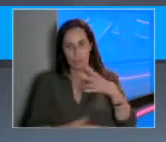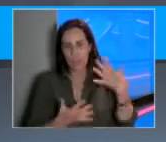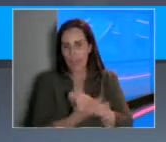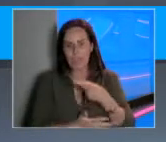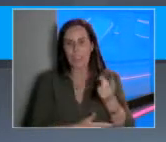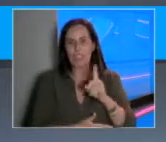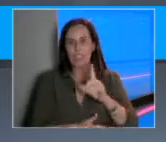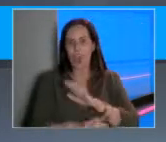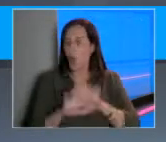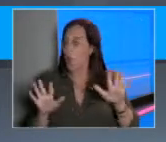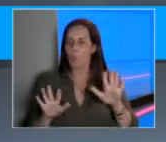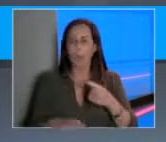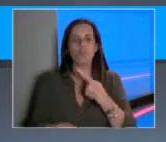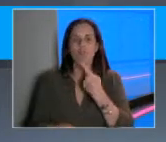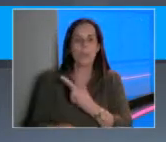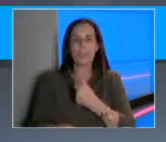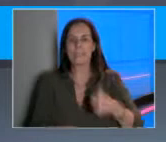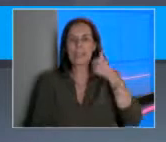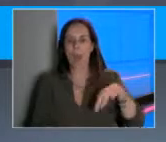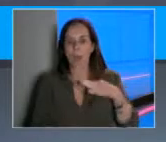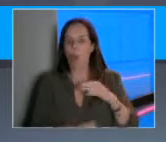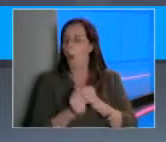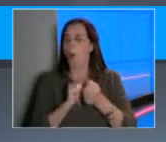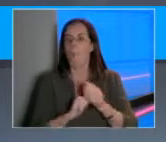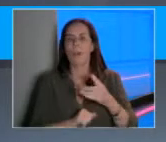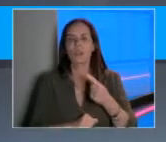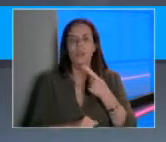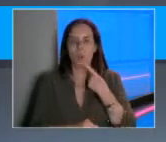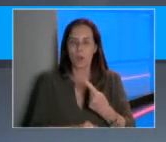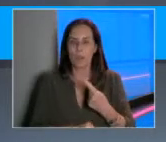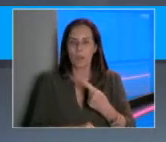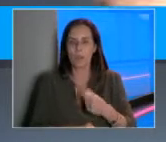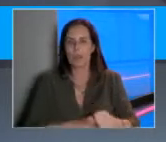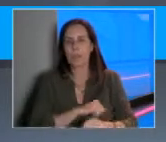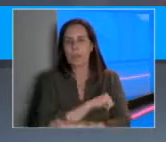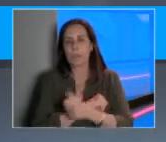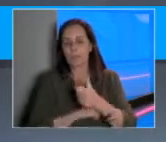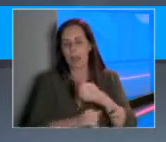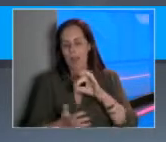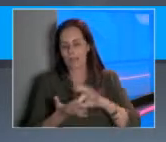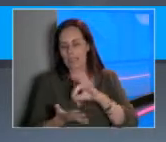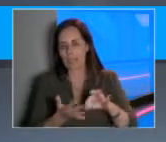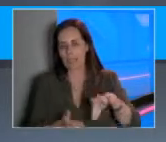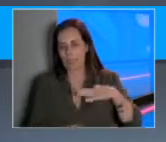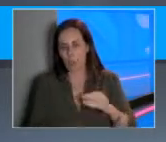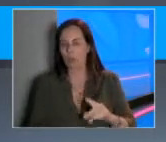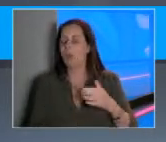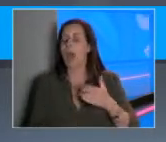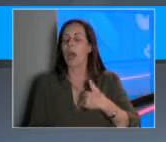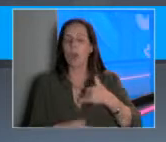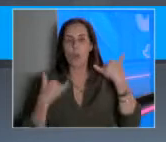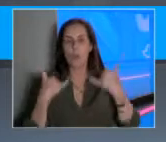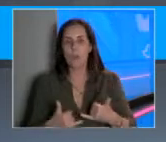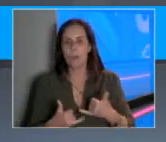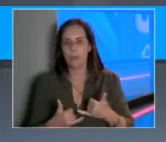שההצלחה פה זה לא רק במה שאומר היום שר הבריאות, או לא במה שאומר היום סמנכ"ל של משרד הבריאות. אנחנו